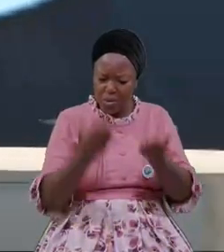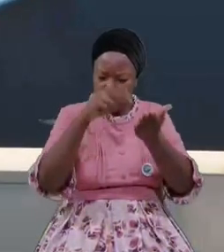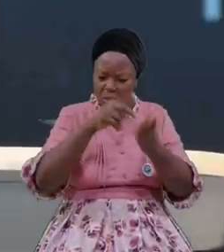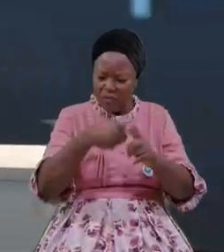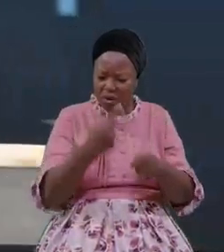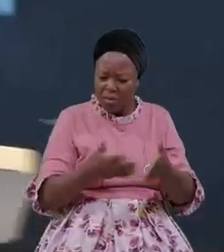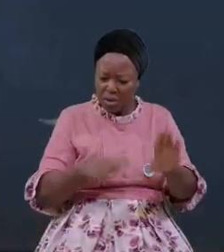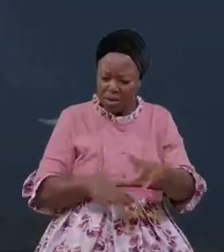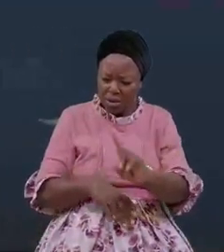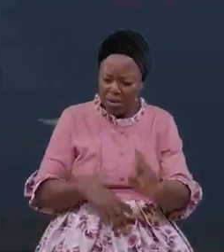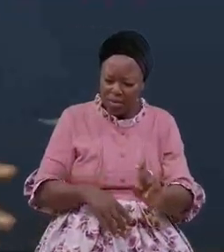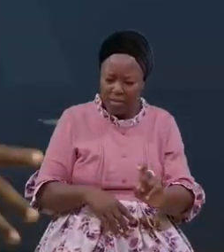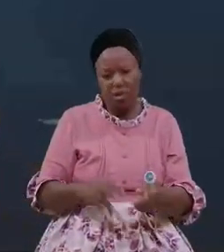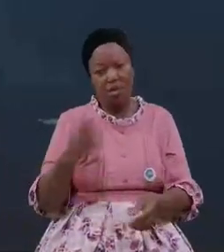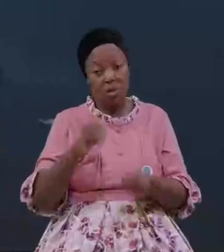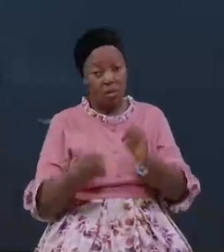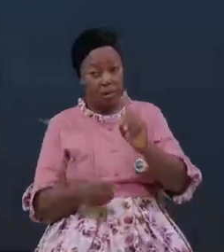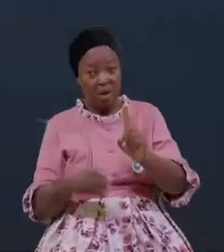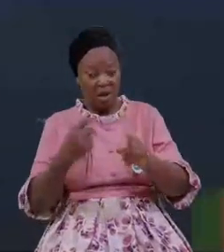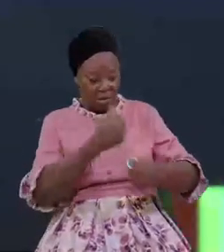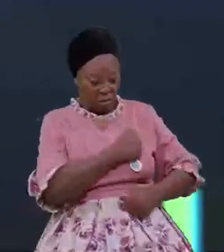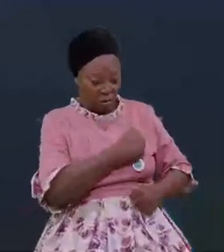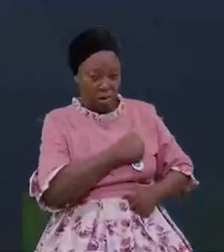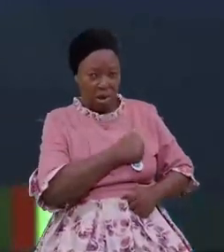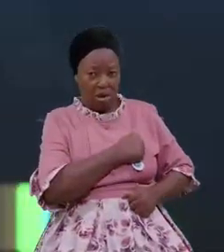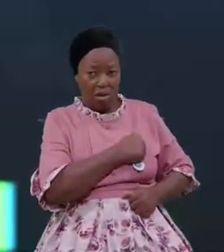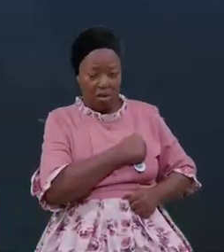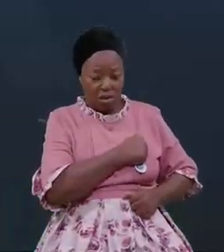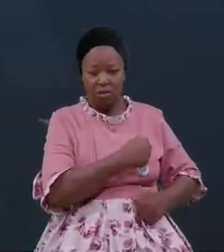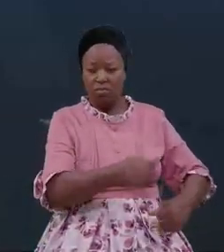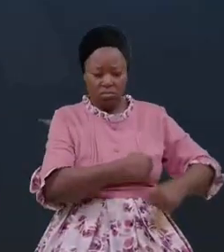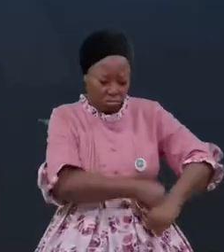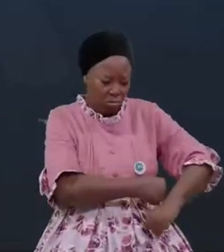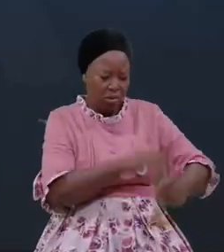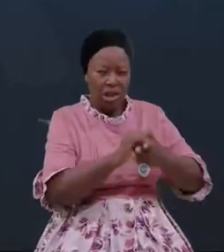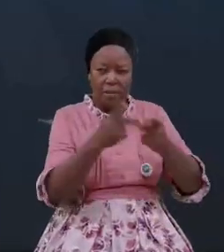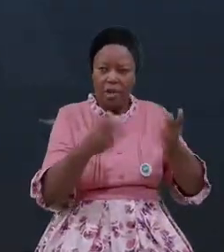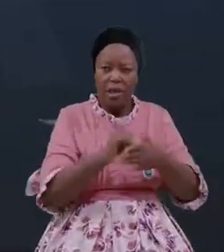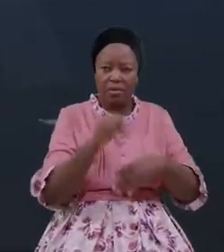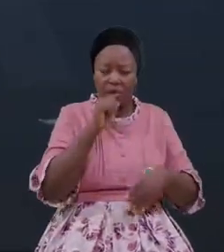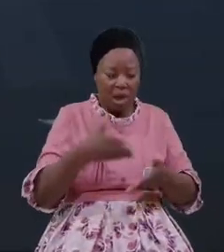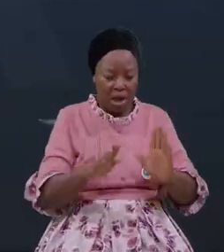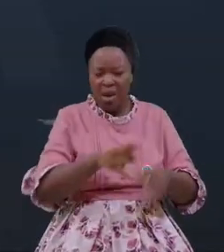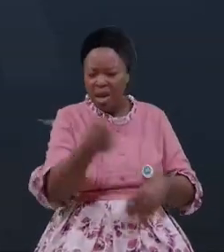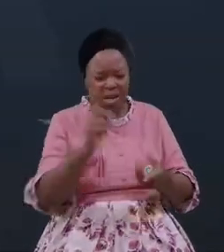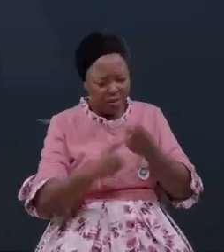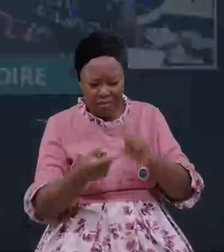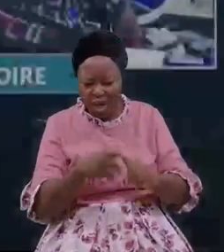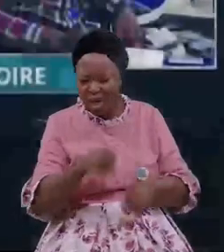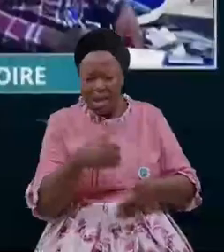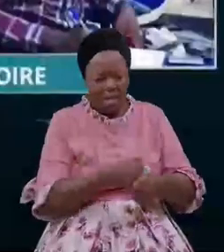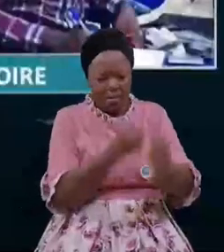d'abord les soldats il y a des gardes qui gardent le lieu là pour qu'il